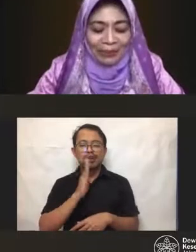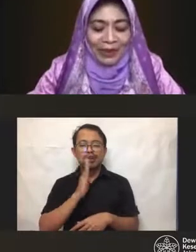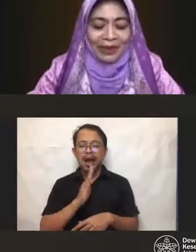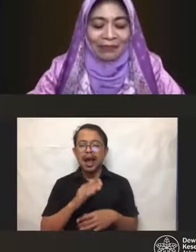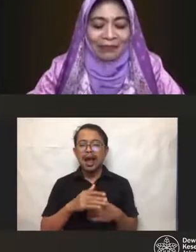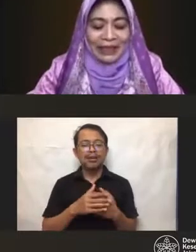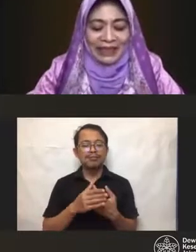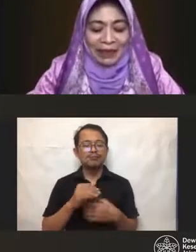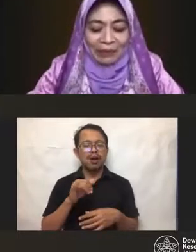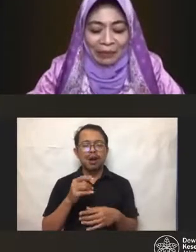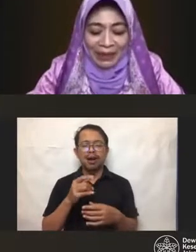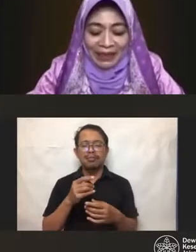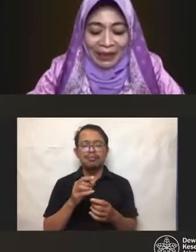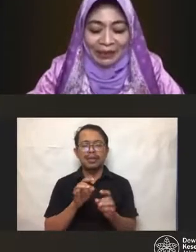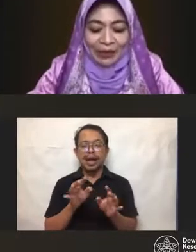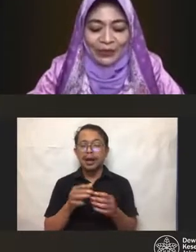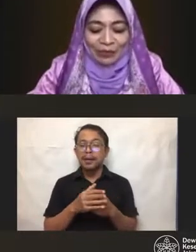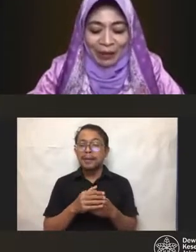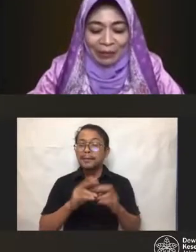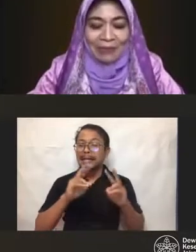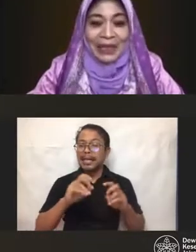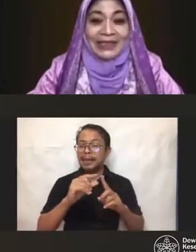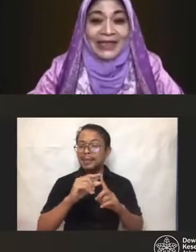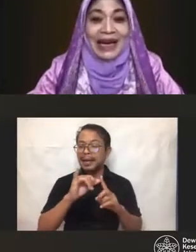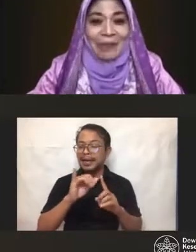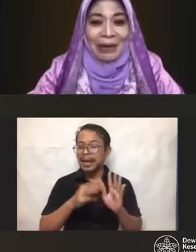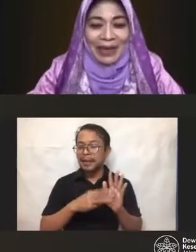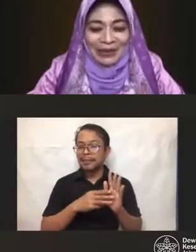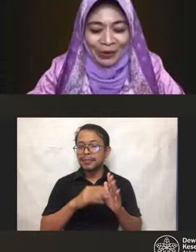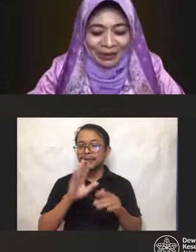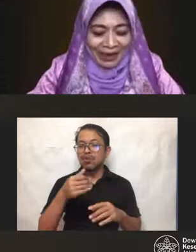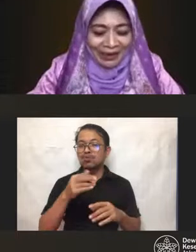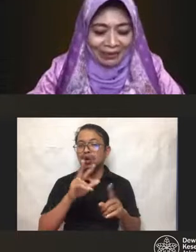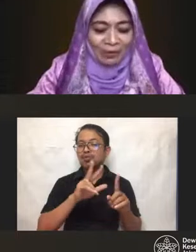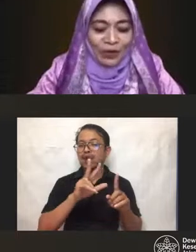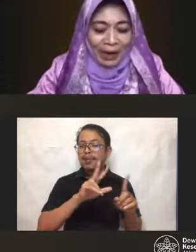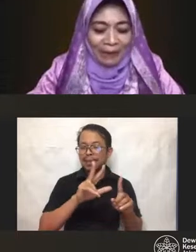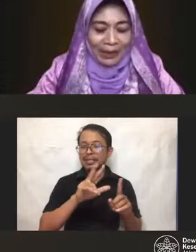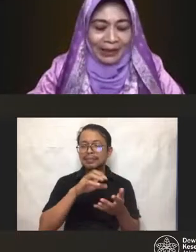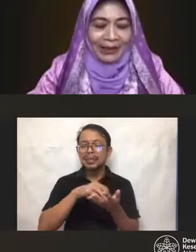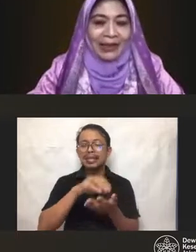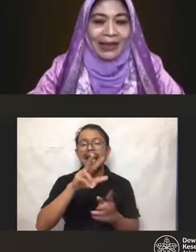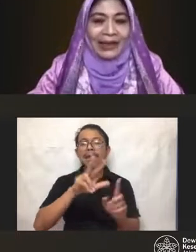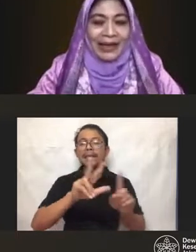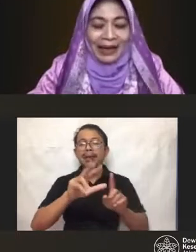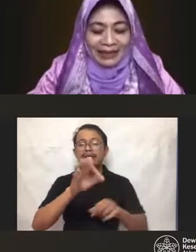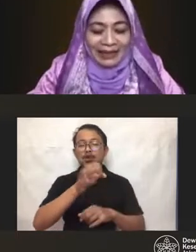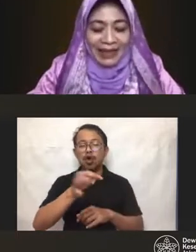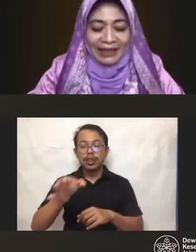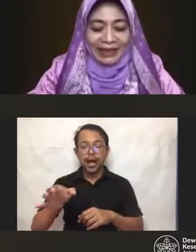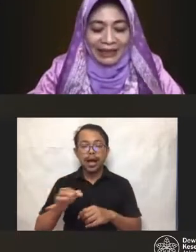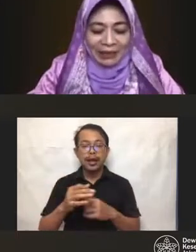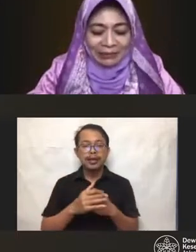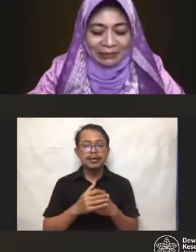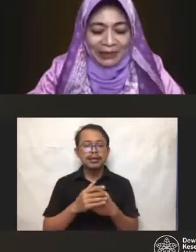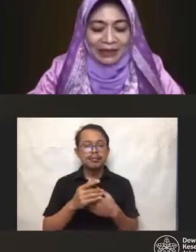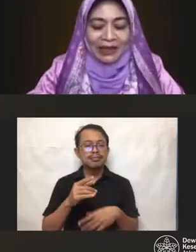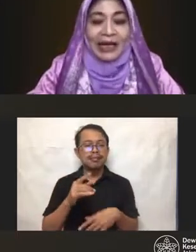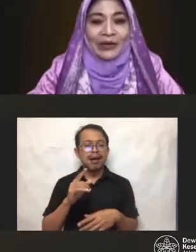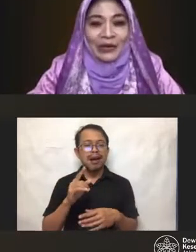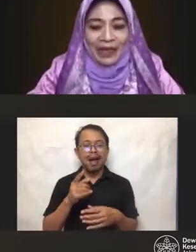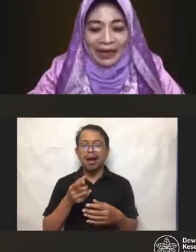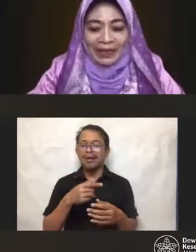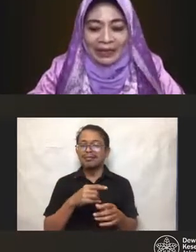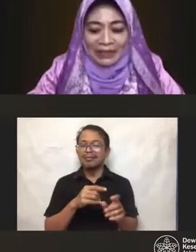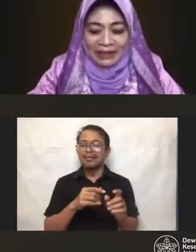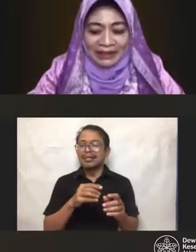buram. Penelitian PPIM tahun 2018 di 18 kota mengungkapkan narasi ekstremisme